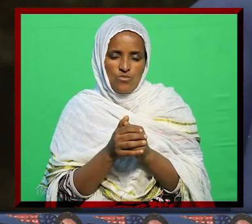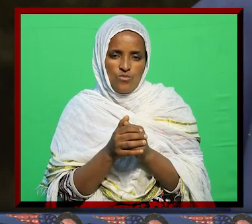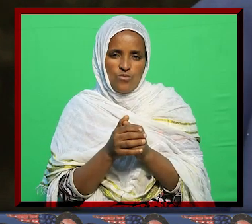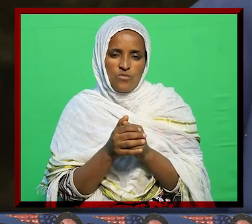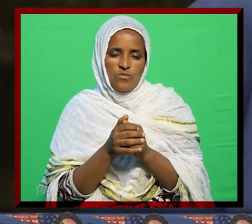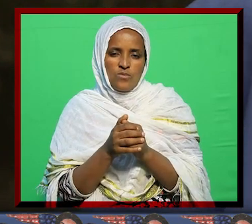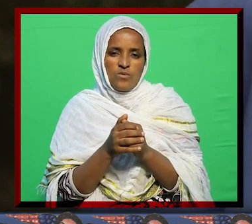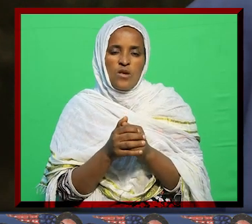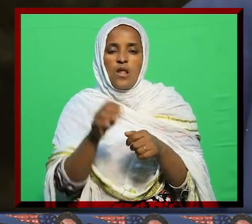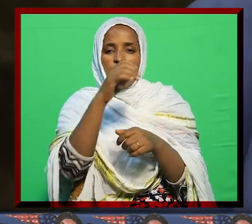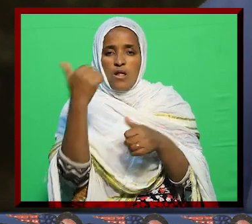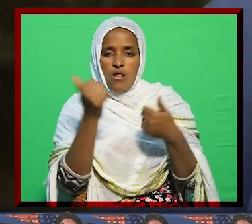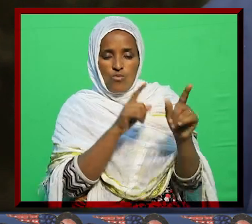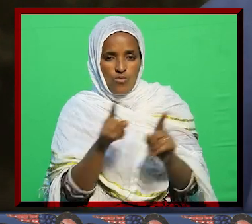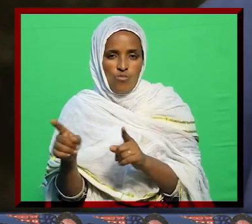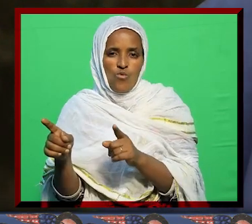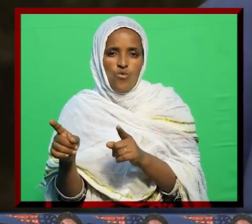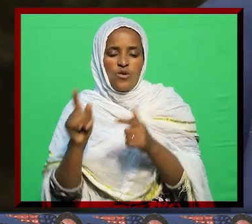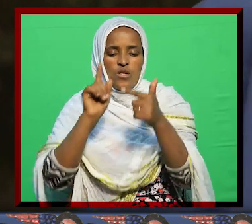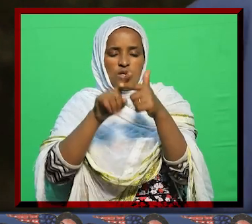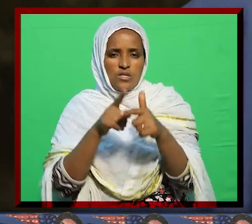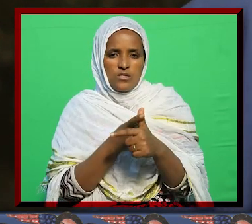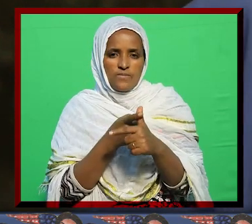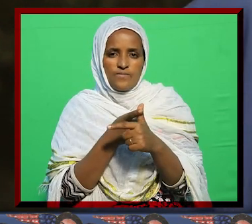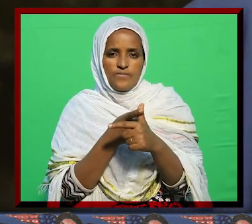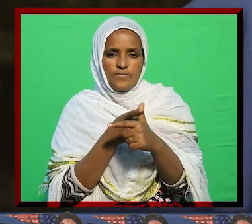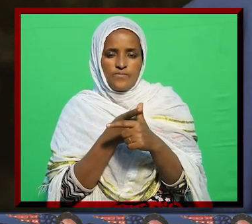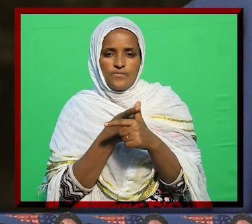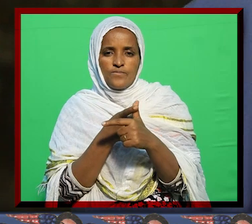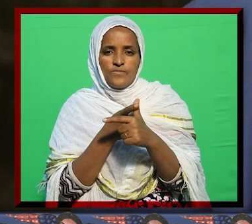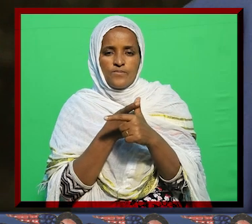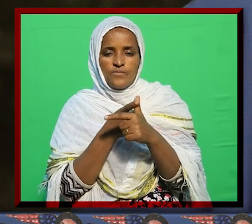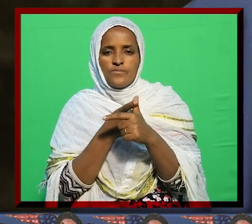ስለሚኖሩ ነው ሌላው እንግዲህ